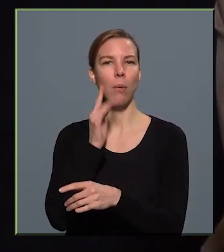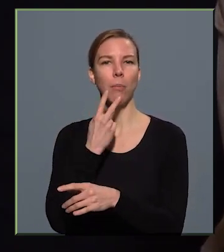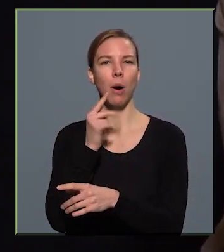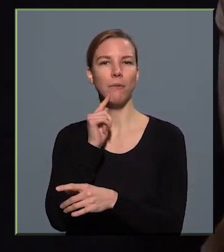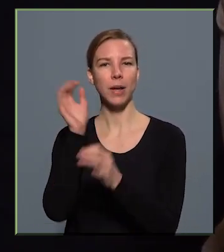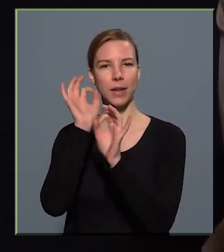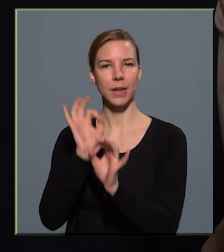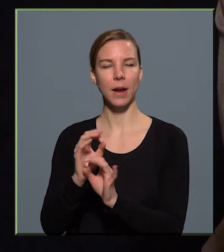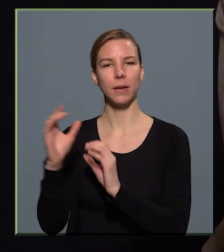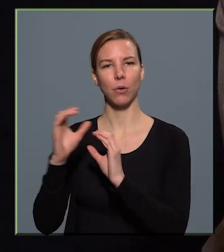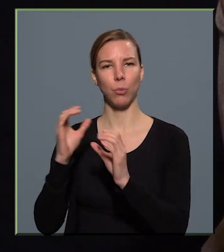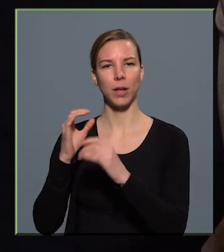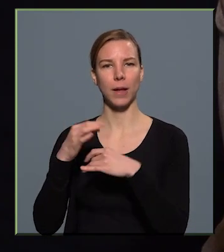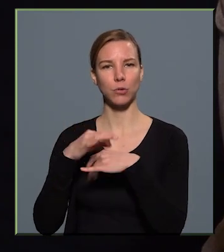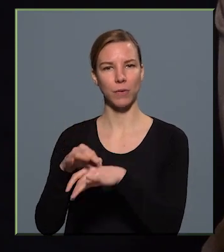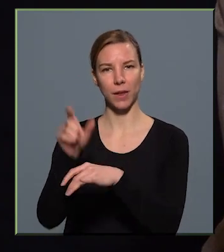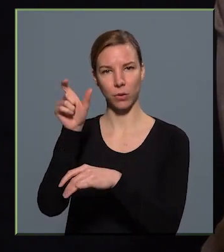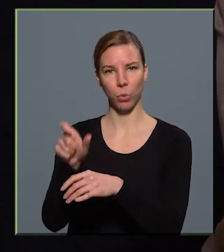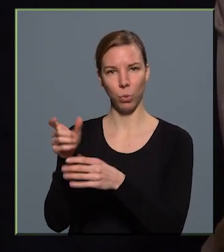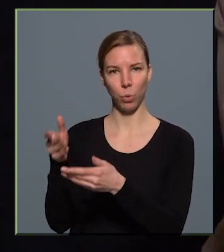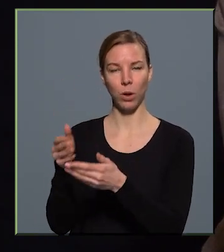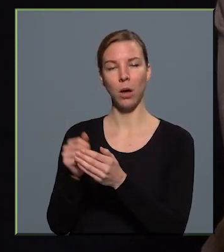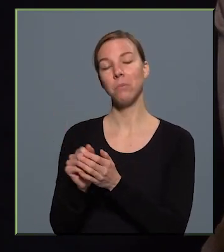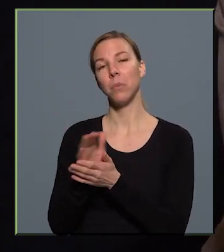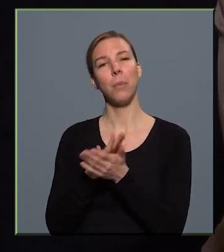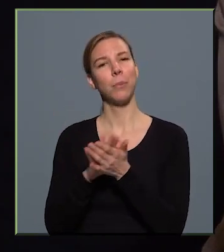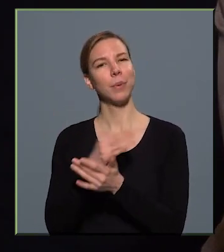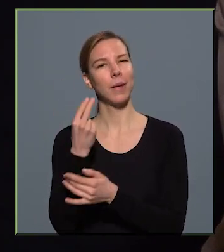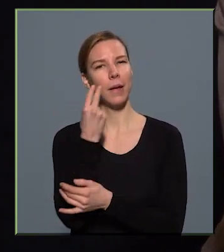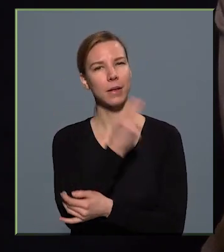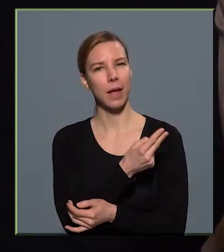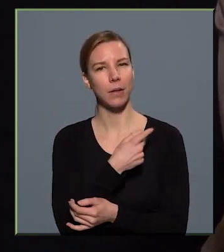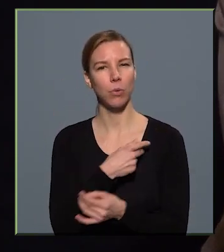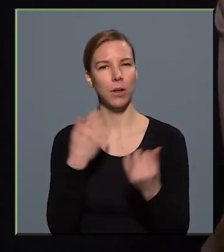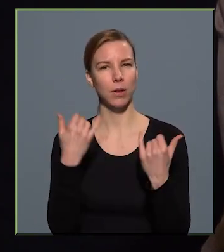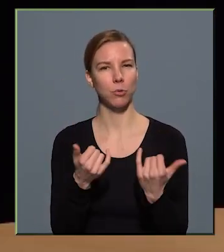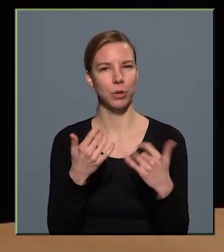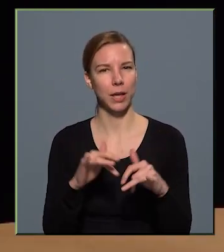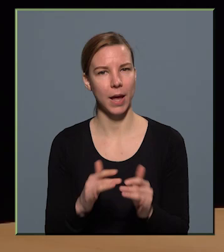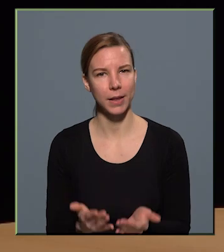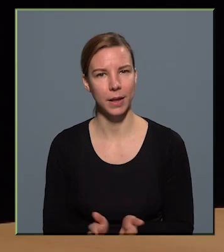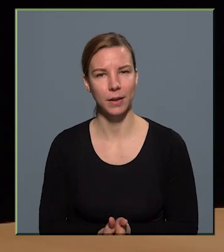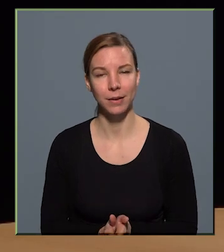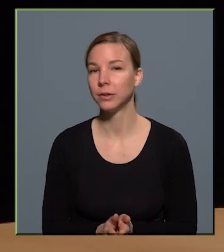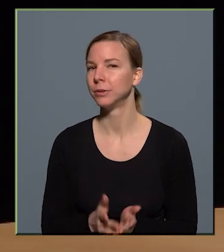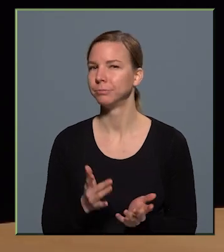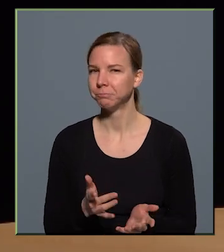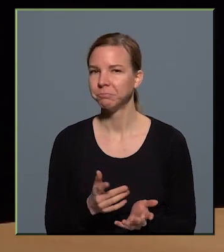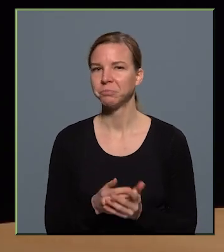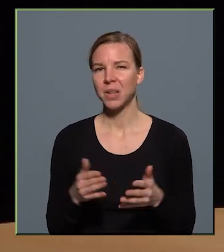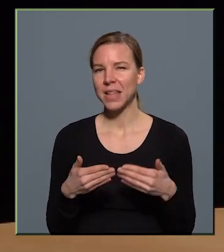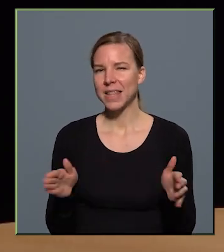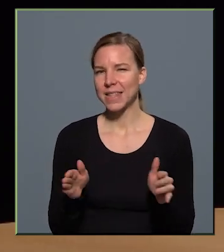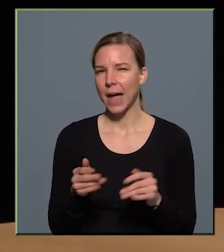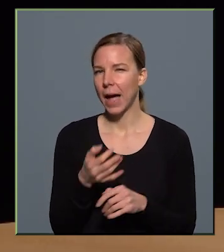a kommunikációs vezetője vagy, milyennek látod ezt a mostani helyzetet? Hú, hát ez egy nagyon kérdés.